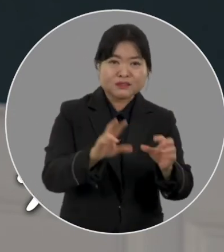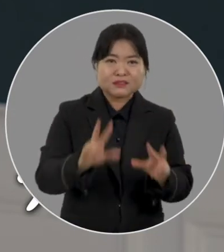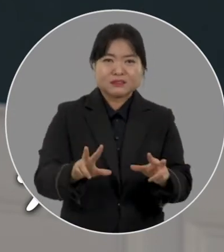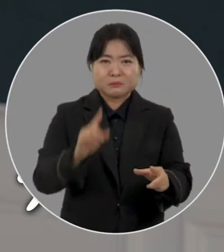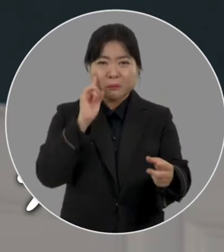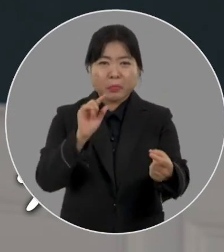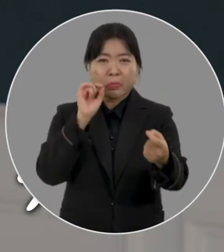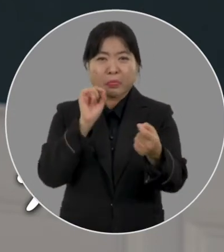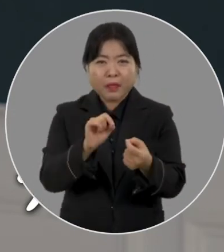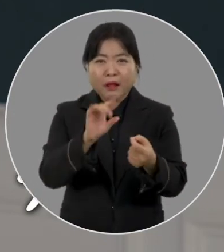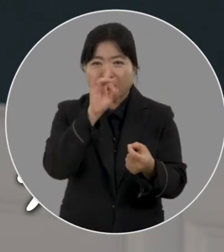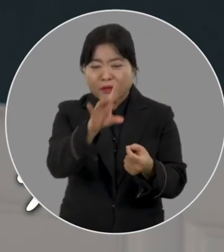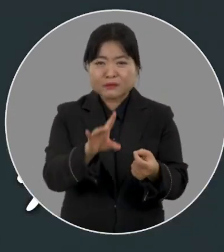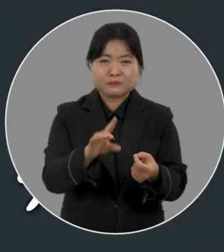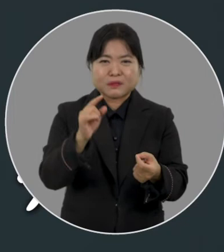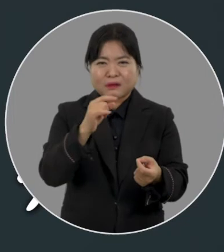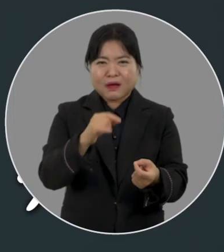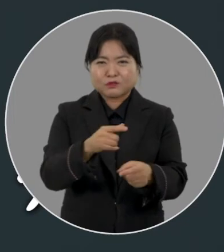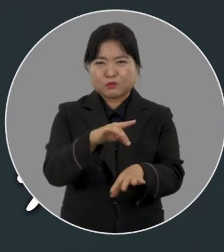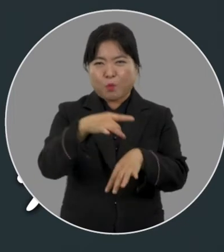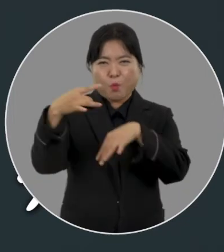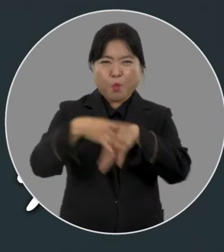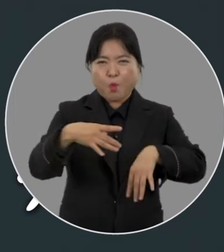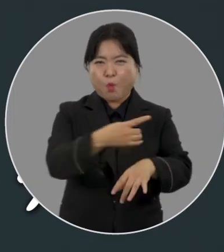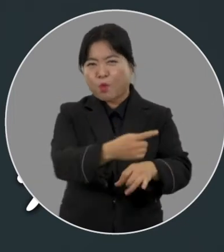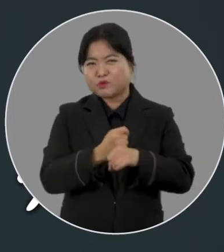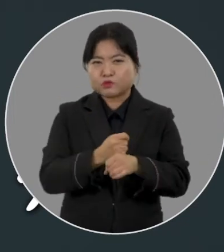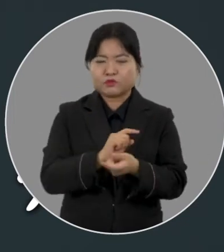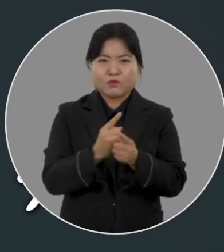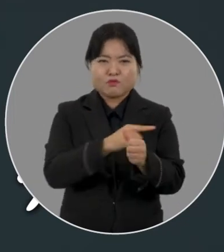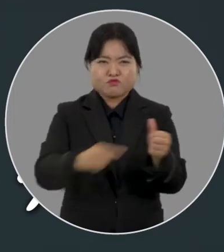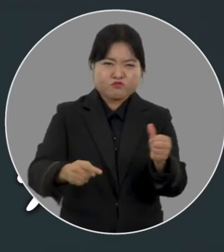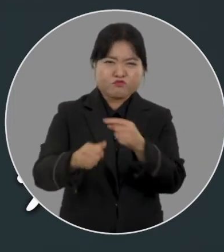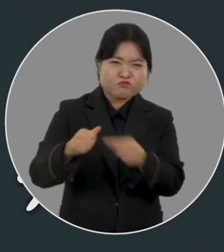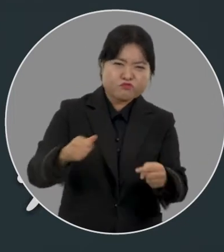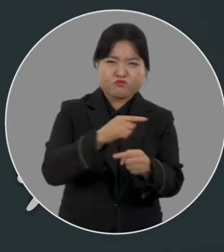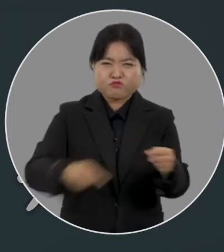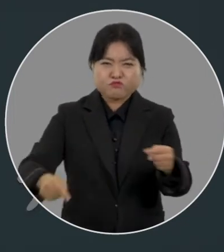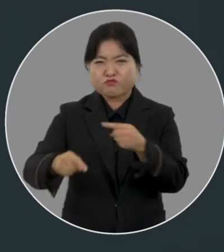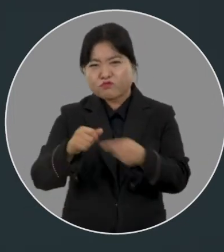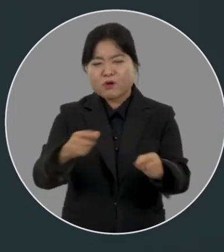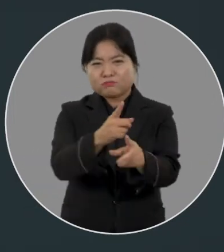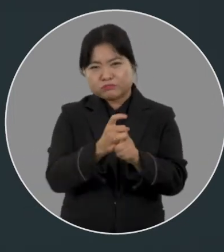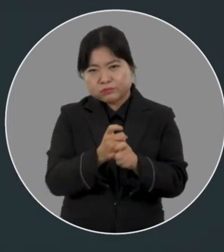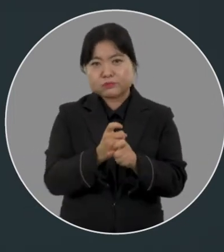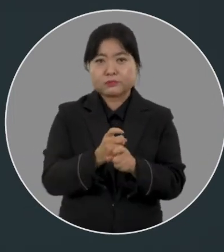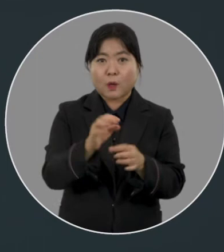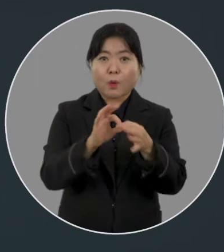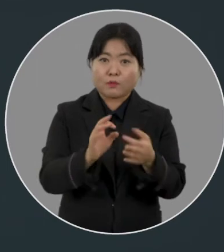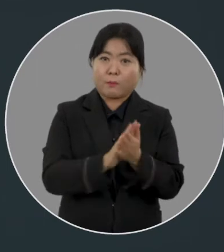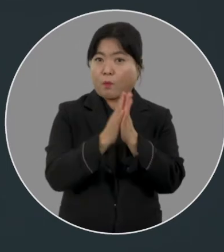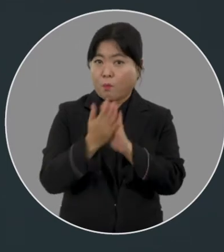수 있는 철천지 원수가 돼서 서로가 죽이지 못해서 안달되는 이런 적대적 관계로 변모한